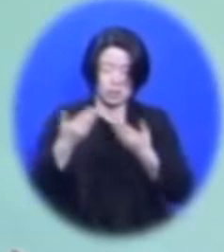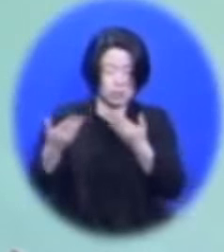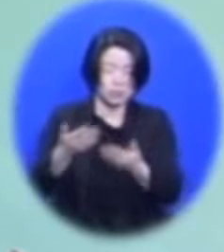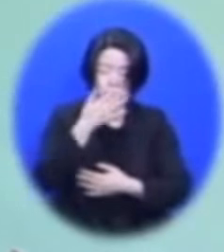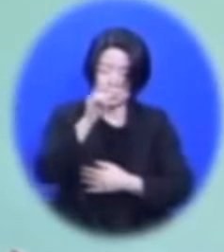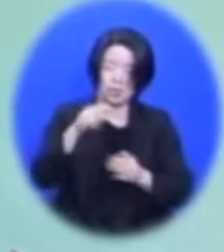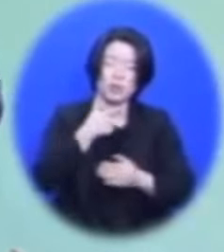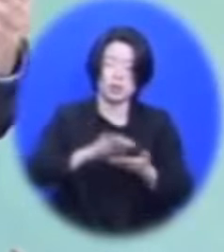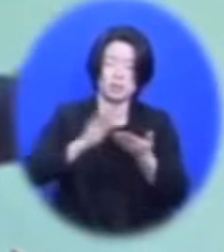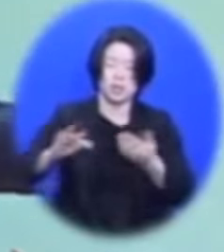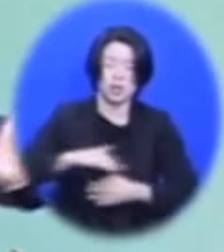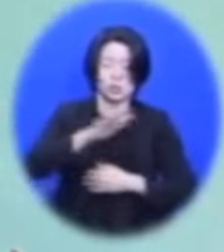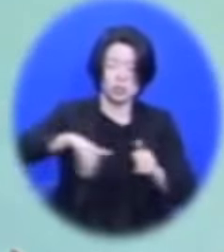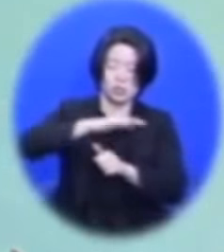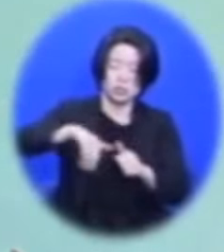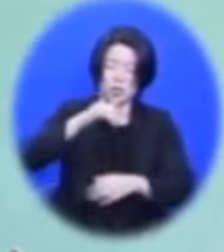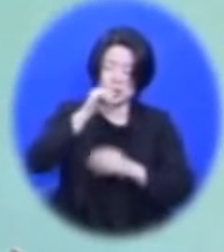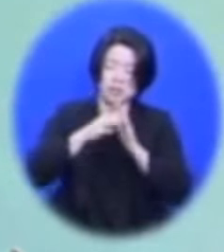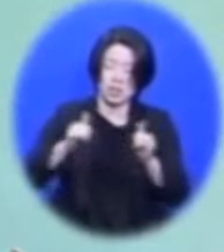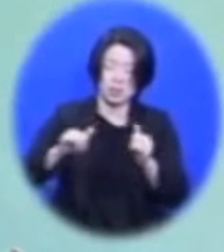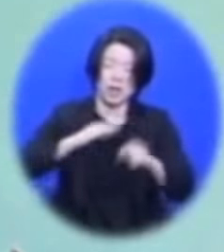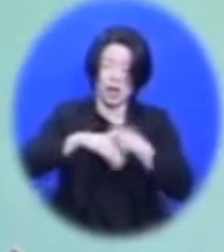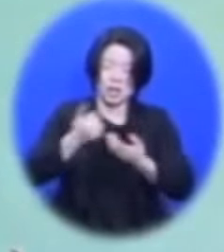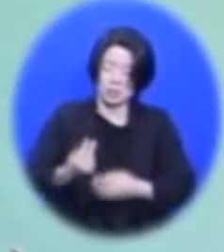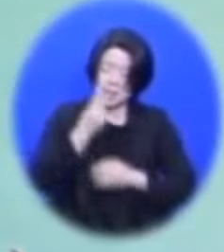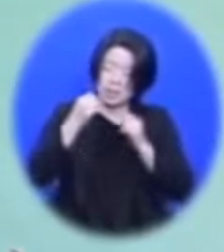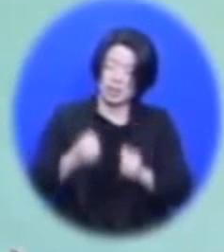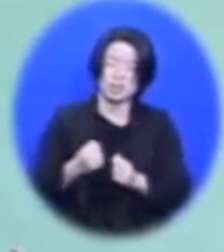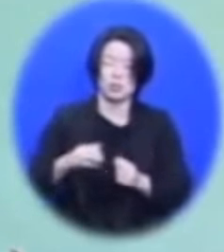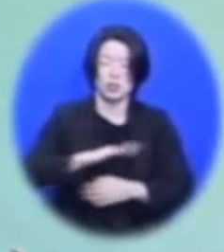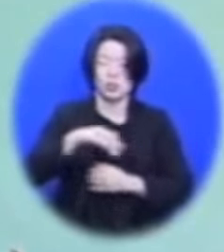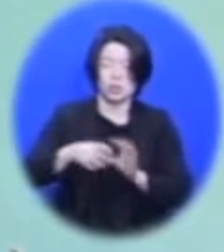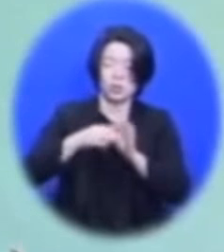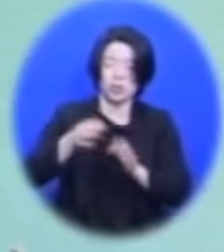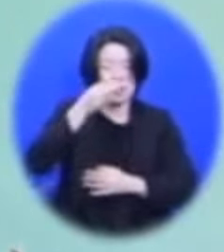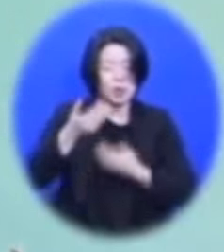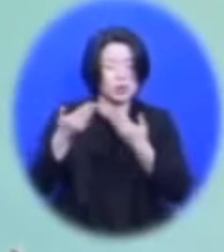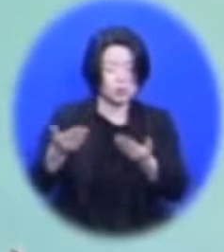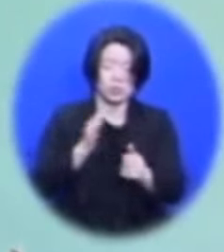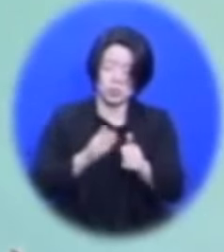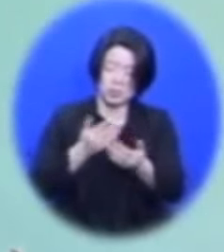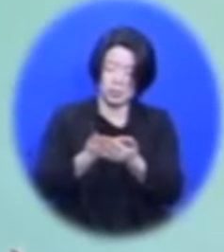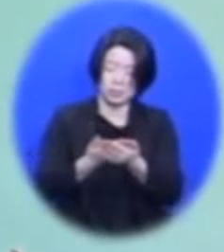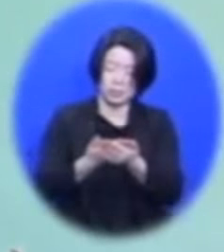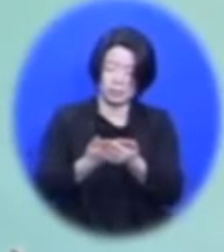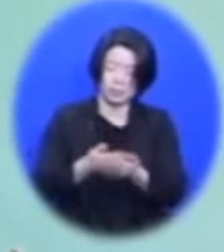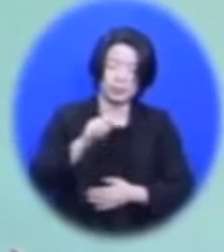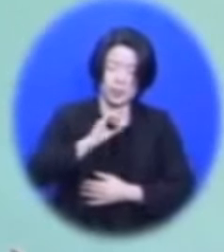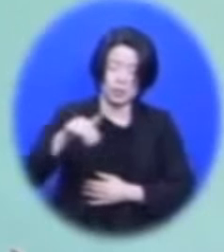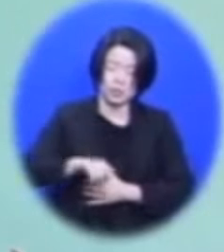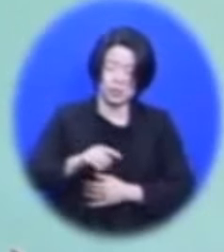원합니다. 우리 주변에 있는 사람들에게 하나님이 살아계심을 우리를 통해 보여주시옵소서. 오직 그것이